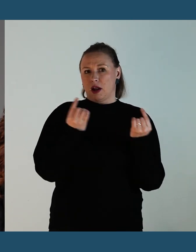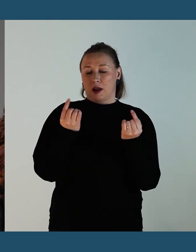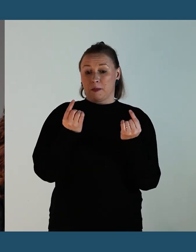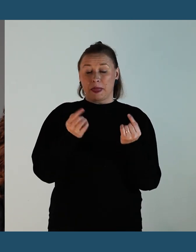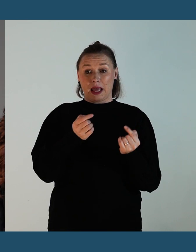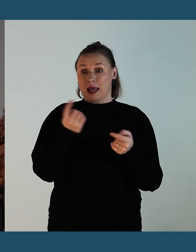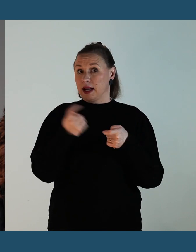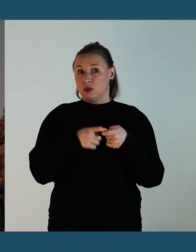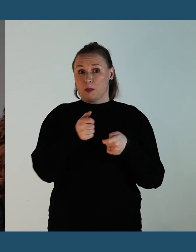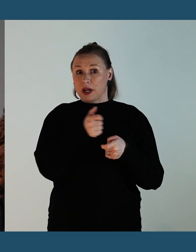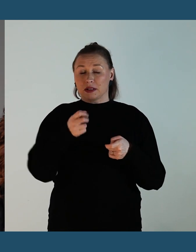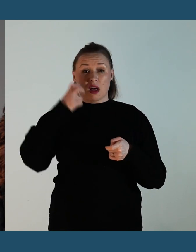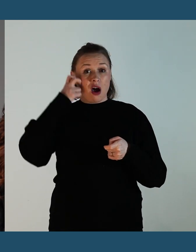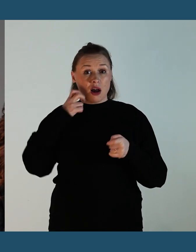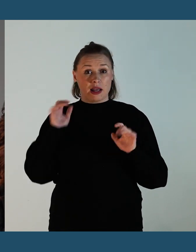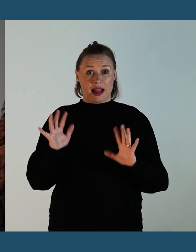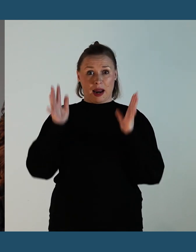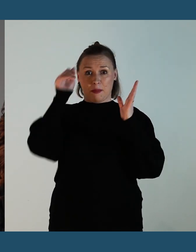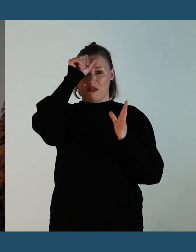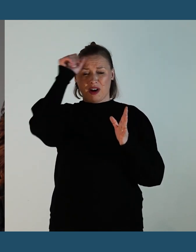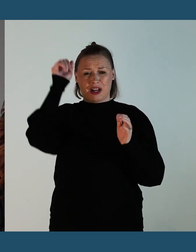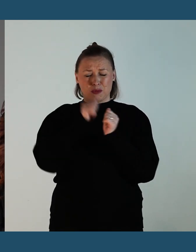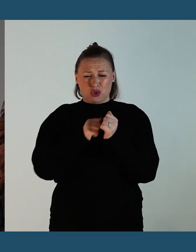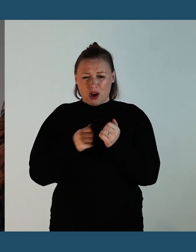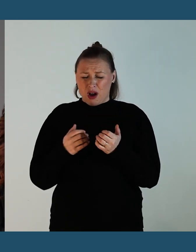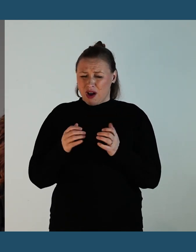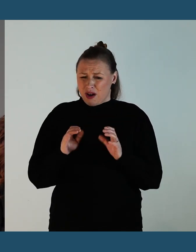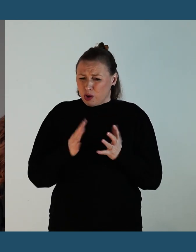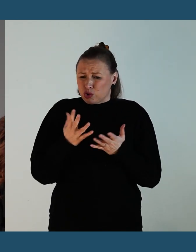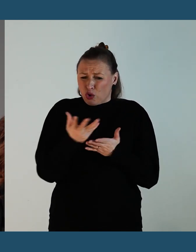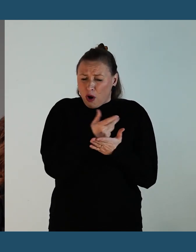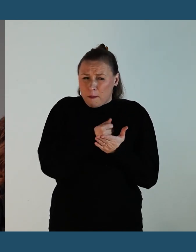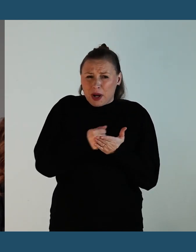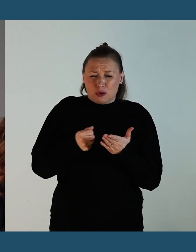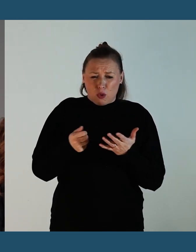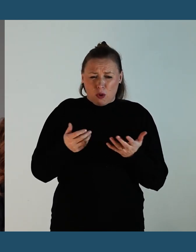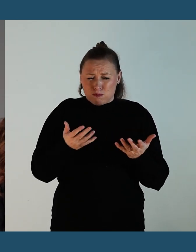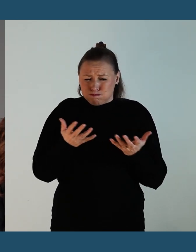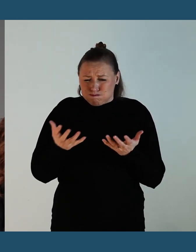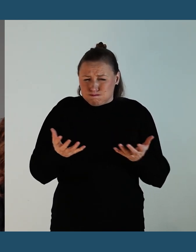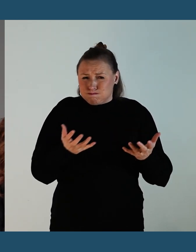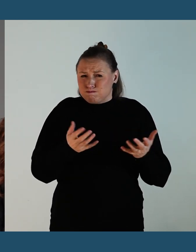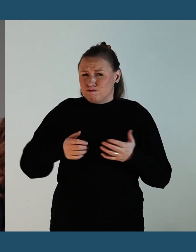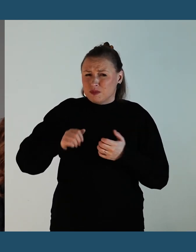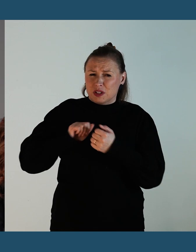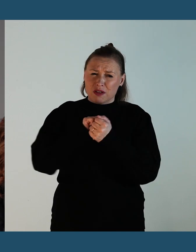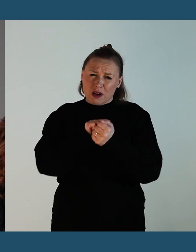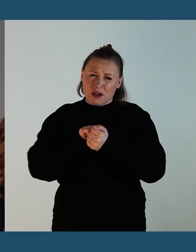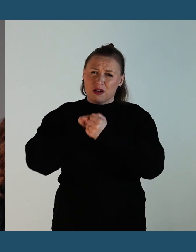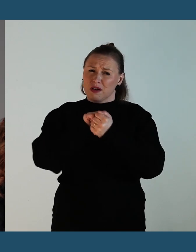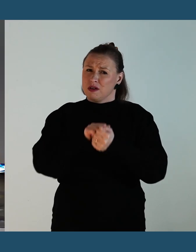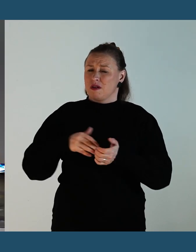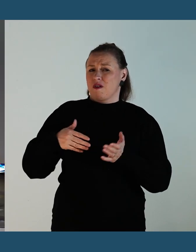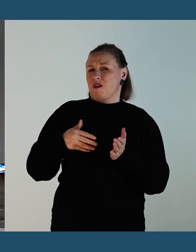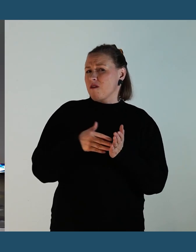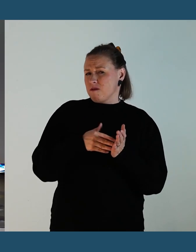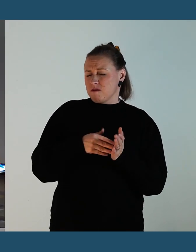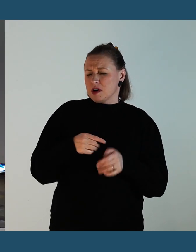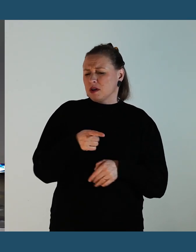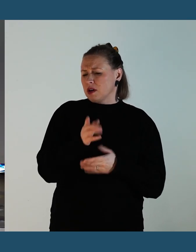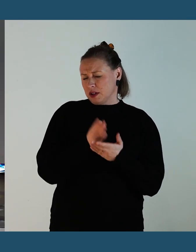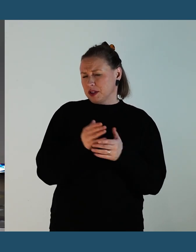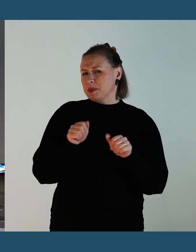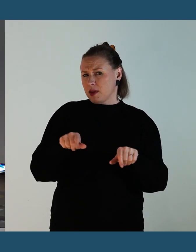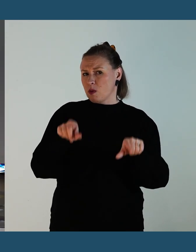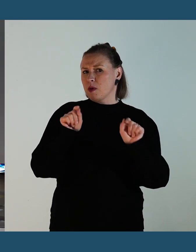sitten sen toimeentulon eteen joutuu myös monesti kamppailemaan, ja nämä kysymykset on tosi tärkeitä ottaa huomioon. Hyvä, kiitos.